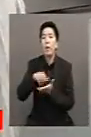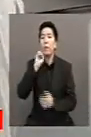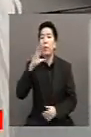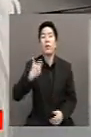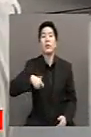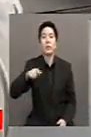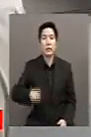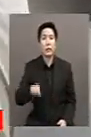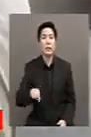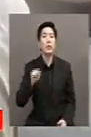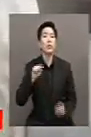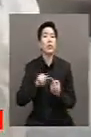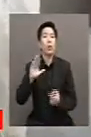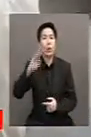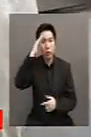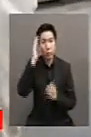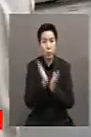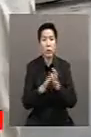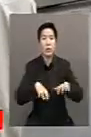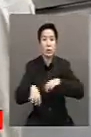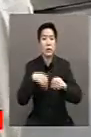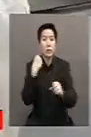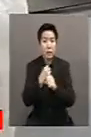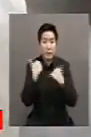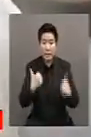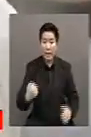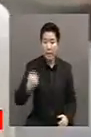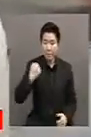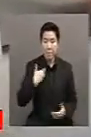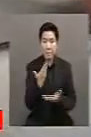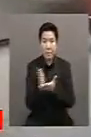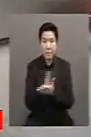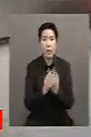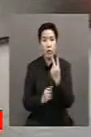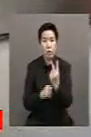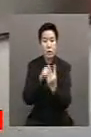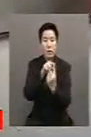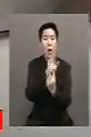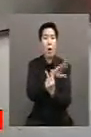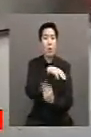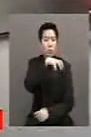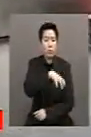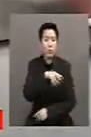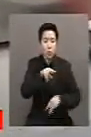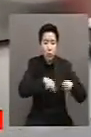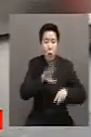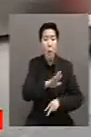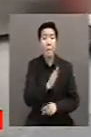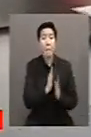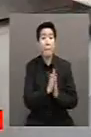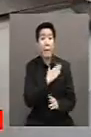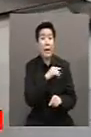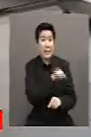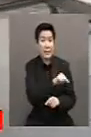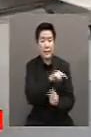การดำเนินคดีอาญาในฝั่งของทางตำรวจนะครับก็ถือว่าอำนาจนี้มี2 ส่วนนะครับคือในส่วนของมหาเถรสมาคมกับในฝั่งของตำรวจครับ เดี๋